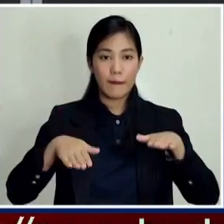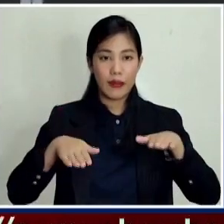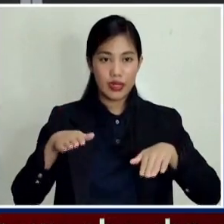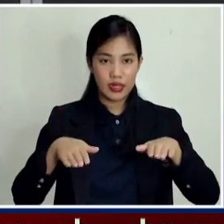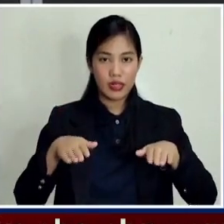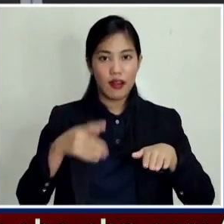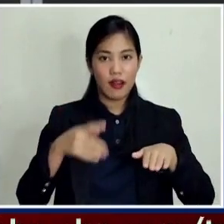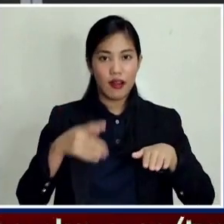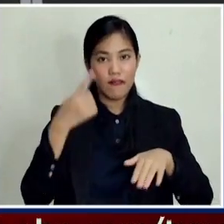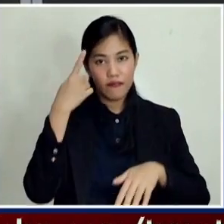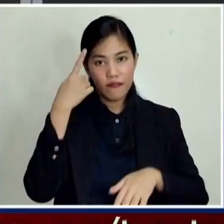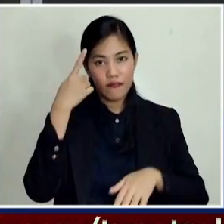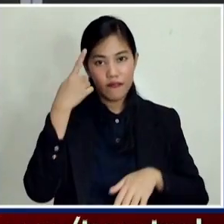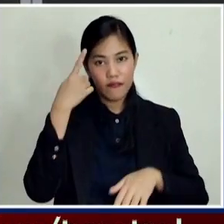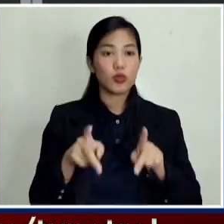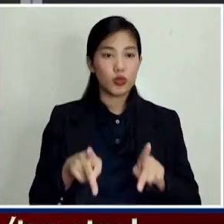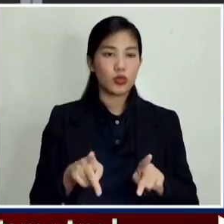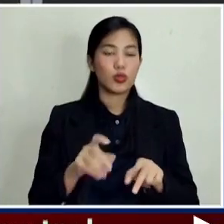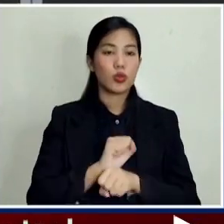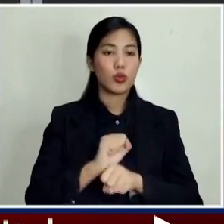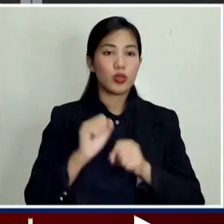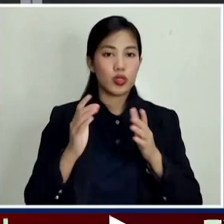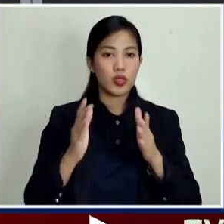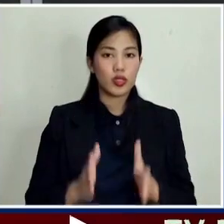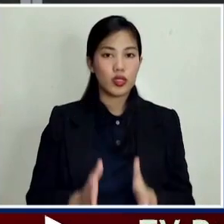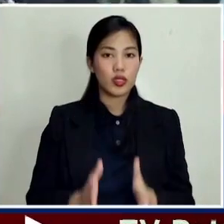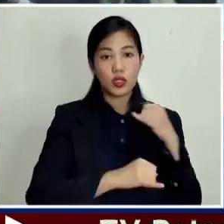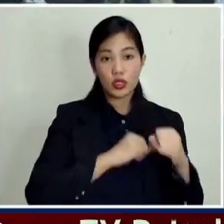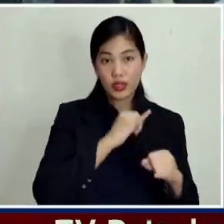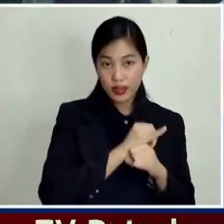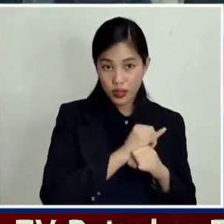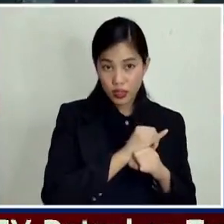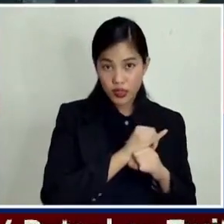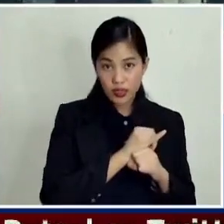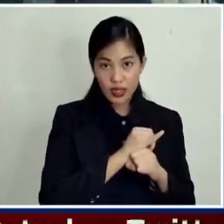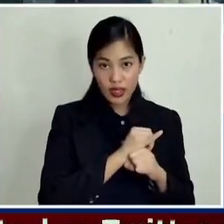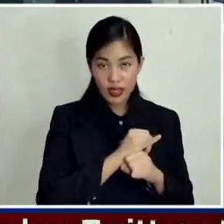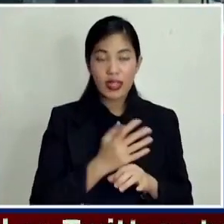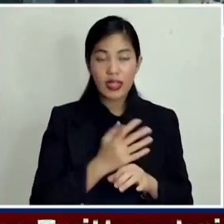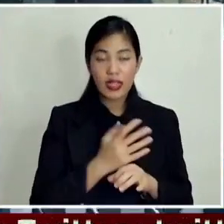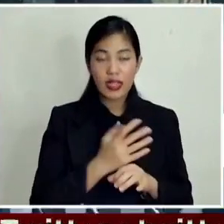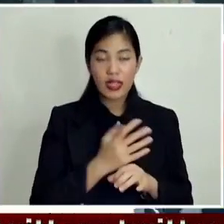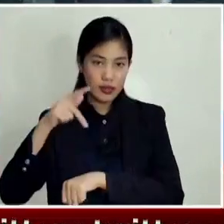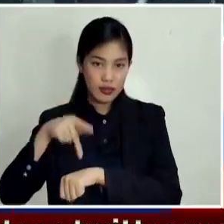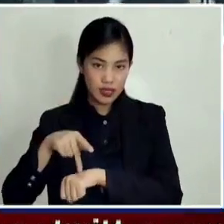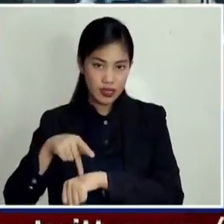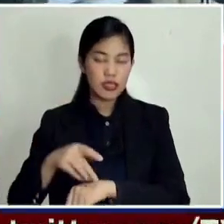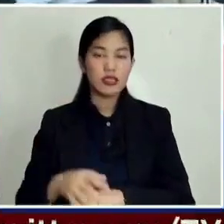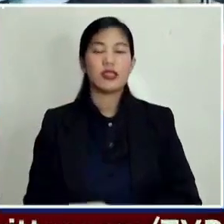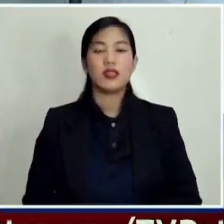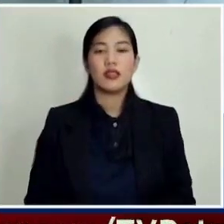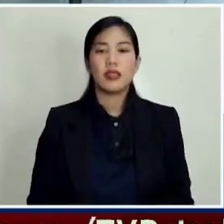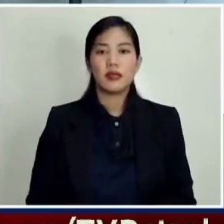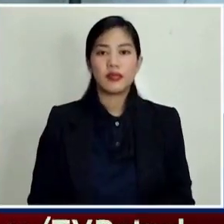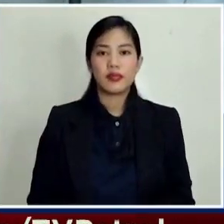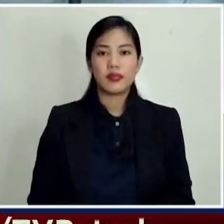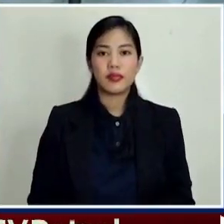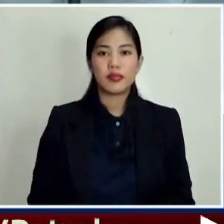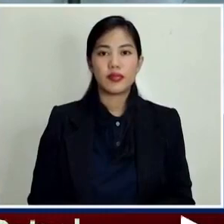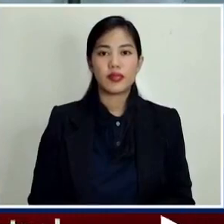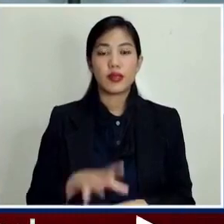Frasco, tinutugunan ng DOT ang pangangailangan ng local tourism industry. Isang job fair ang ikinakasan ng